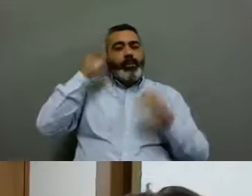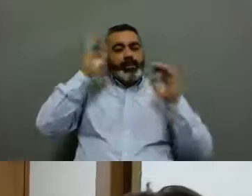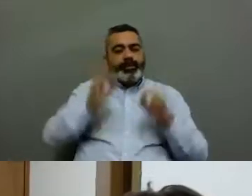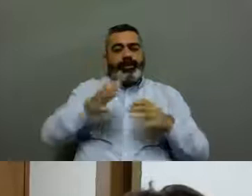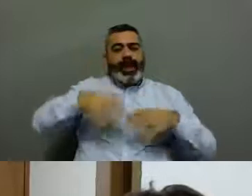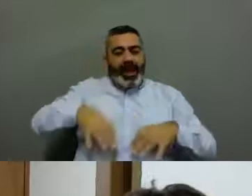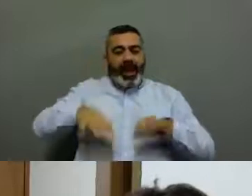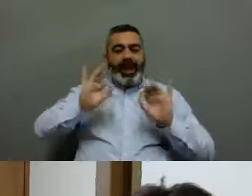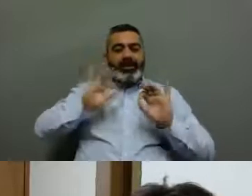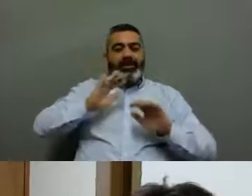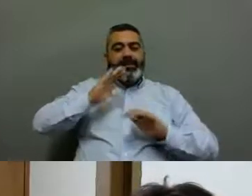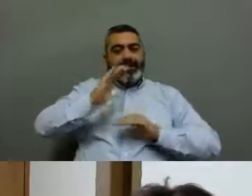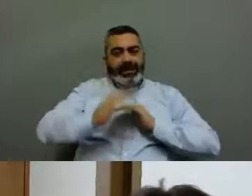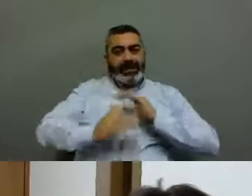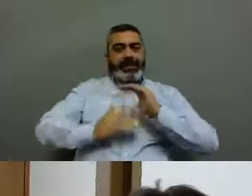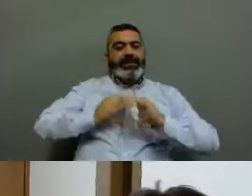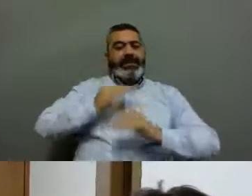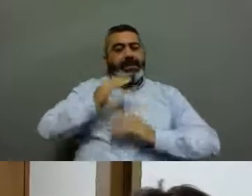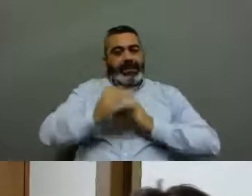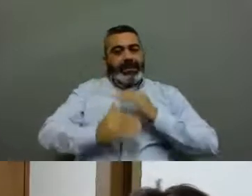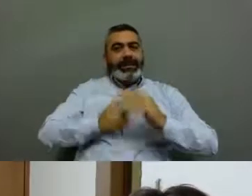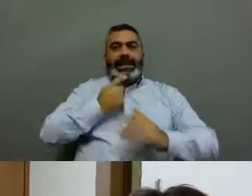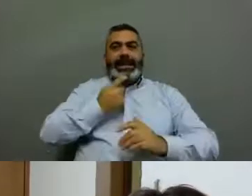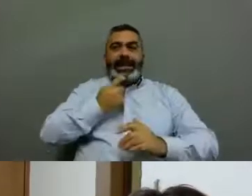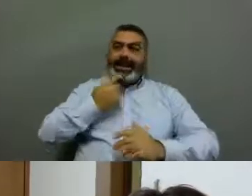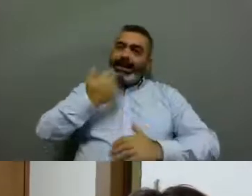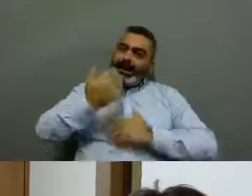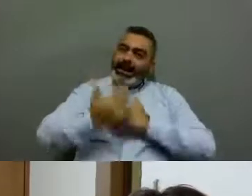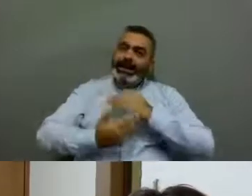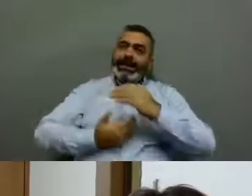αρχίζει να ξεκινάει μία διαδικασία.